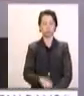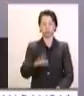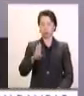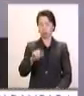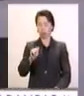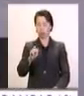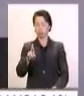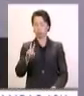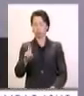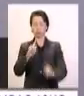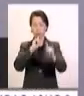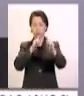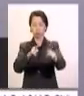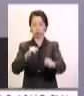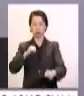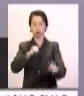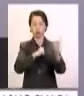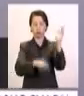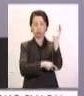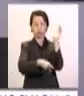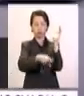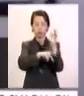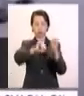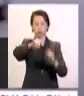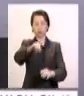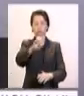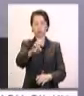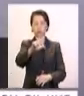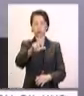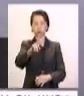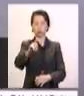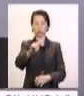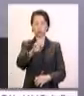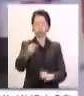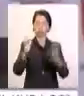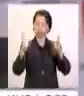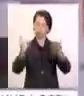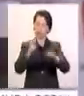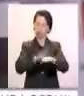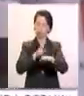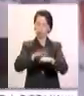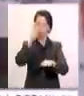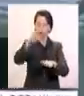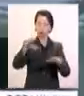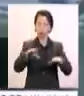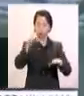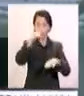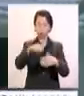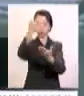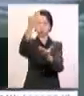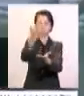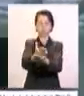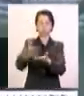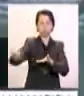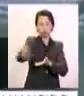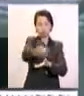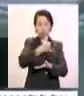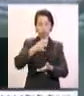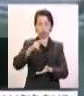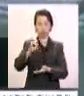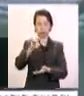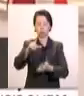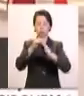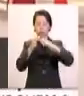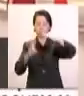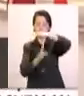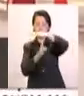Baru Bian menjawab pertanyaan Ahli Parlimen Jelutong RSN Raya berhubung tempoh masa yang bakal diambil untuk memberhentikan kutipan tol di